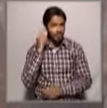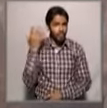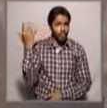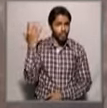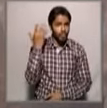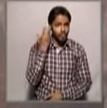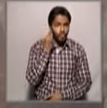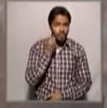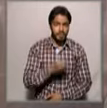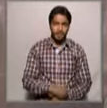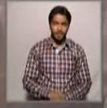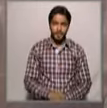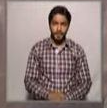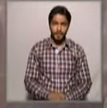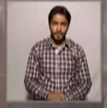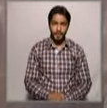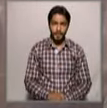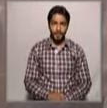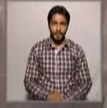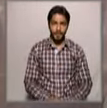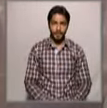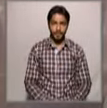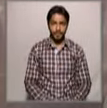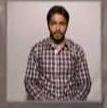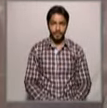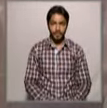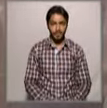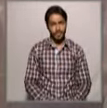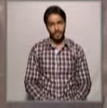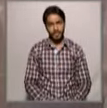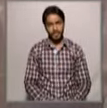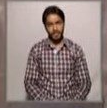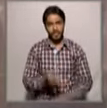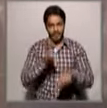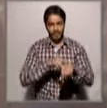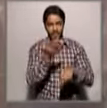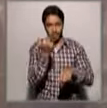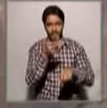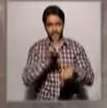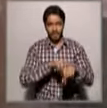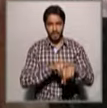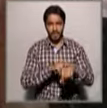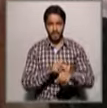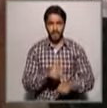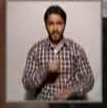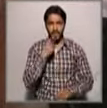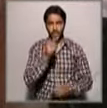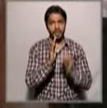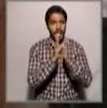قبرك جنب قبر سيدنا جبريل. ايه ده؟ اول مره جالي، اول